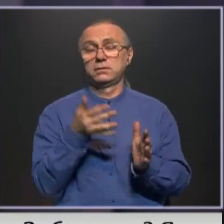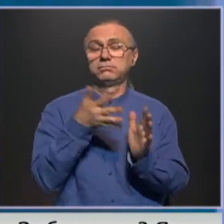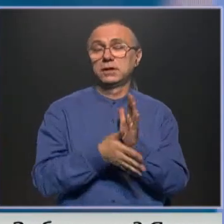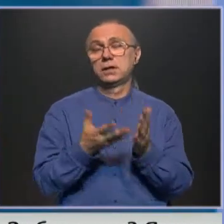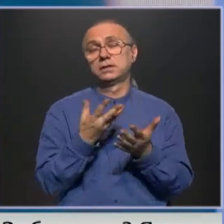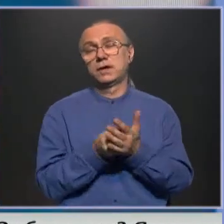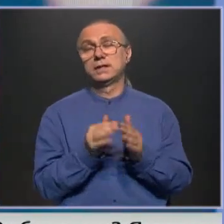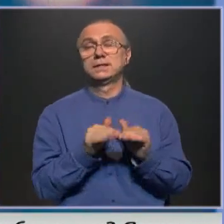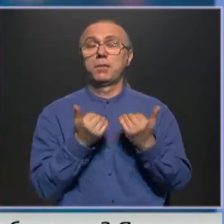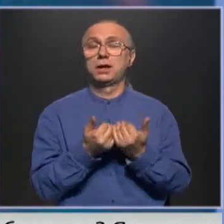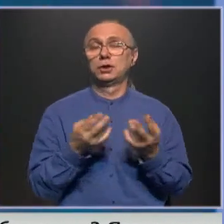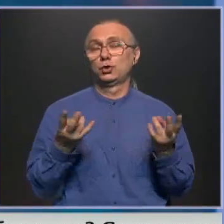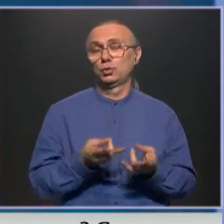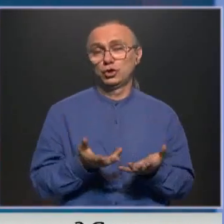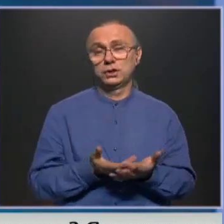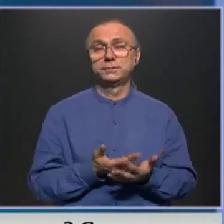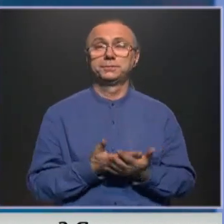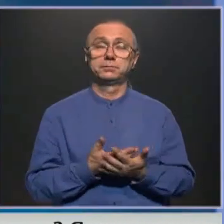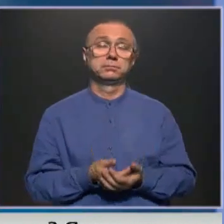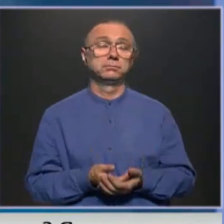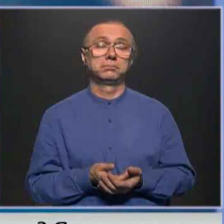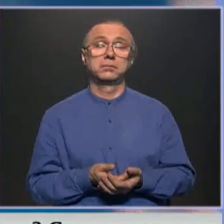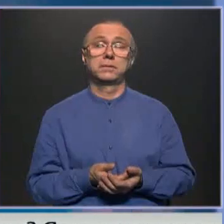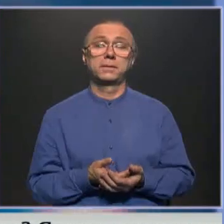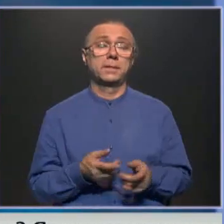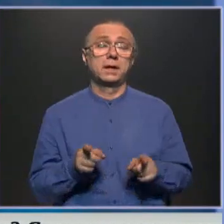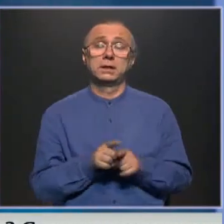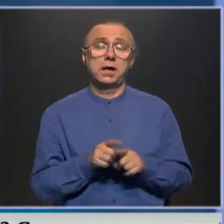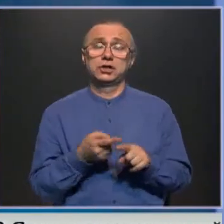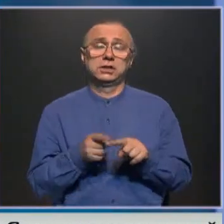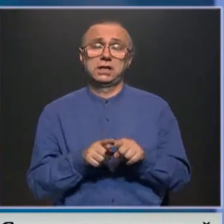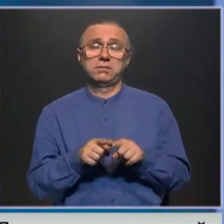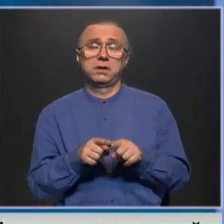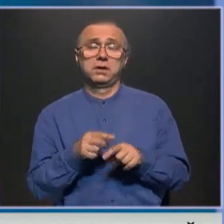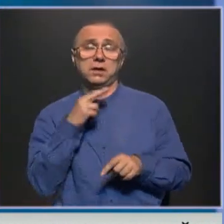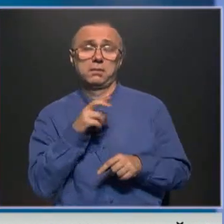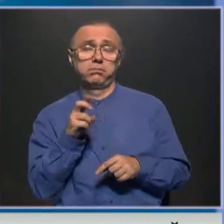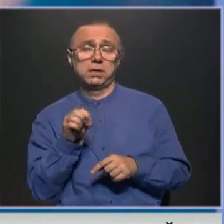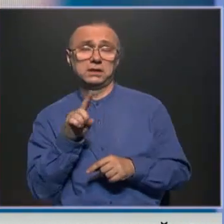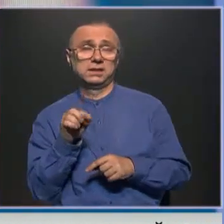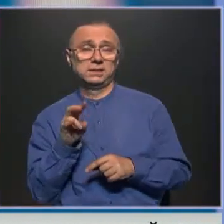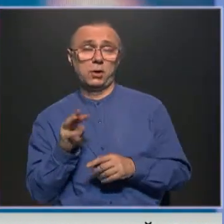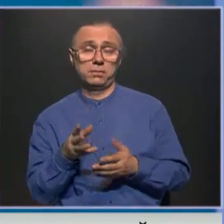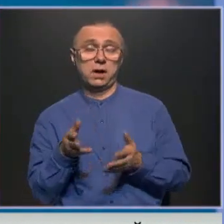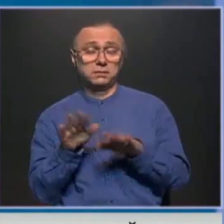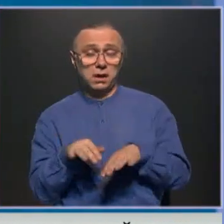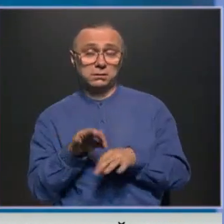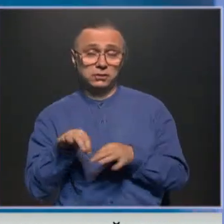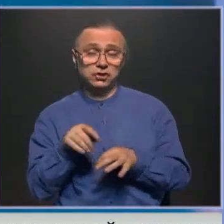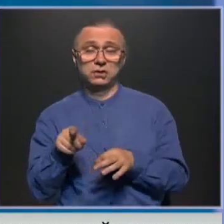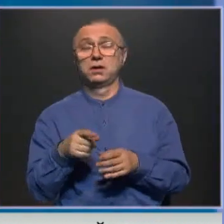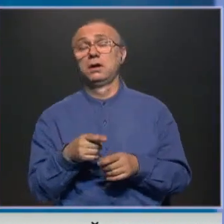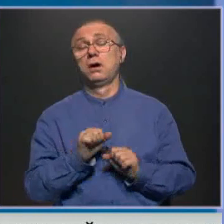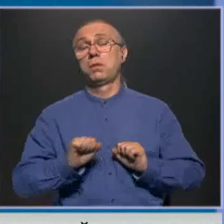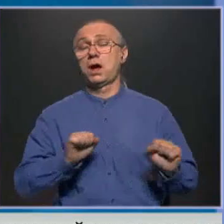человек живет. На консервах, да. Да, тут точно так же и с этим бензином. Тем более здесь еще немножко проще, потому что вот